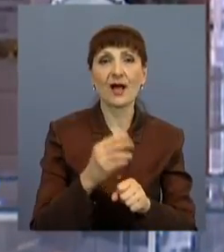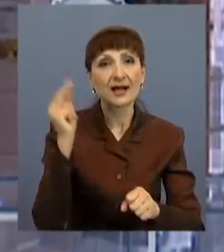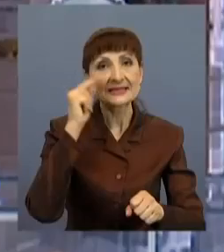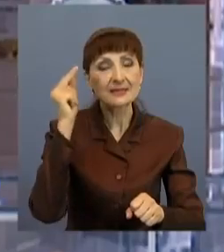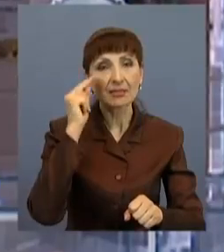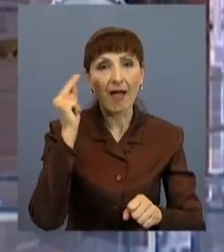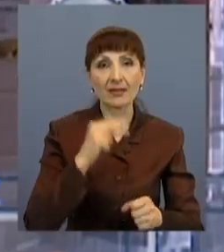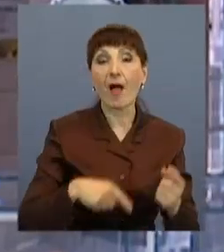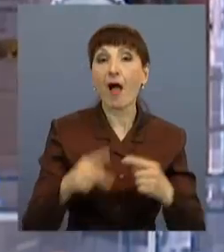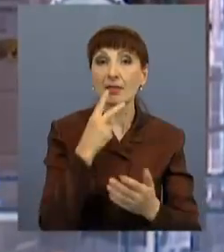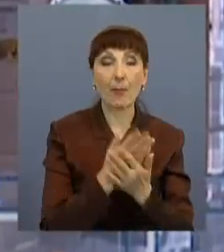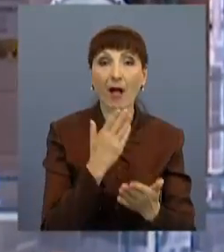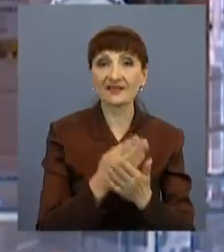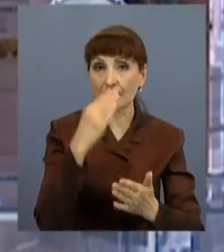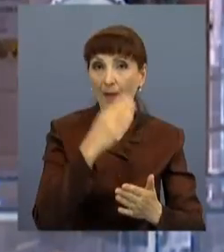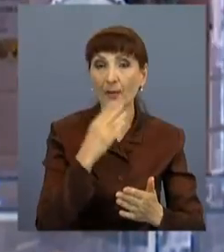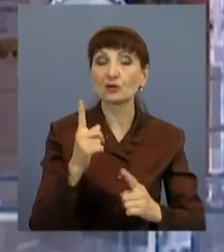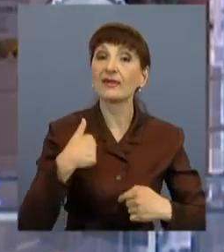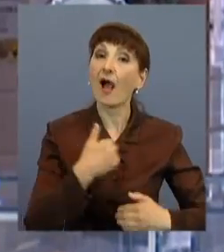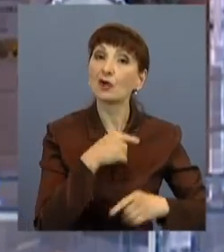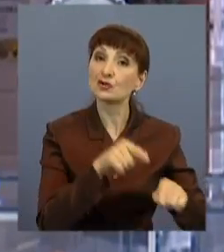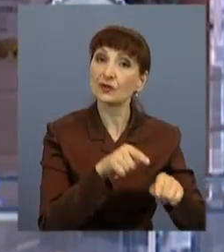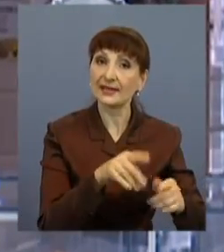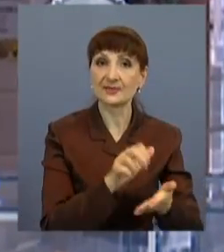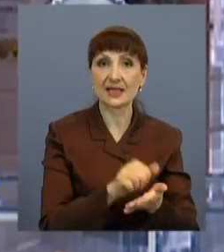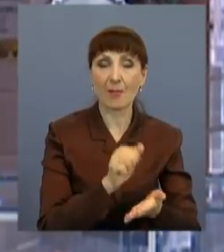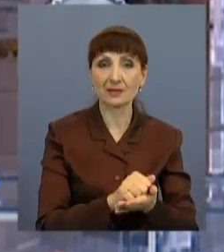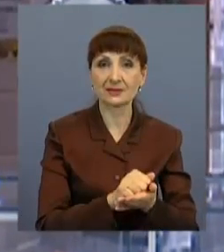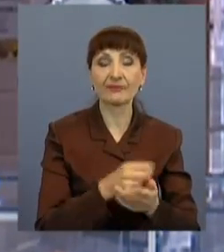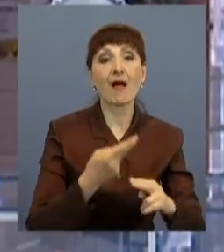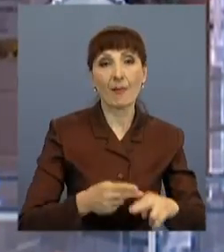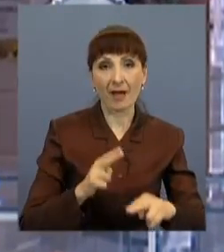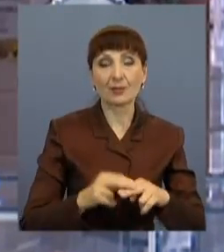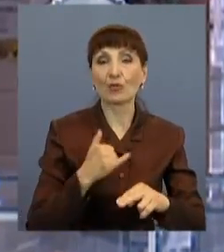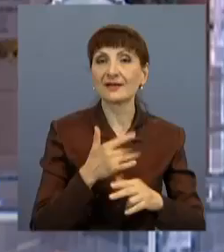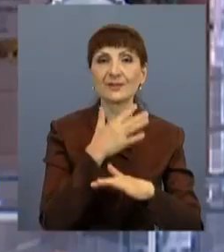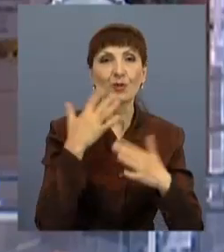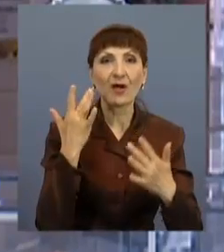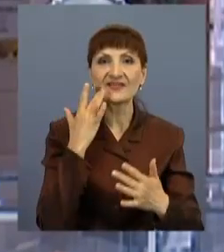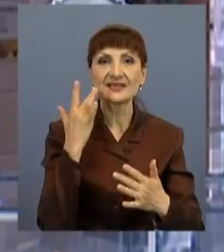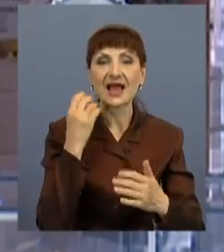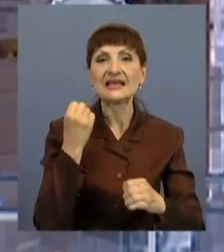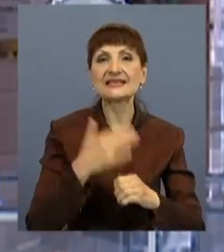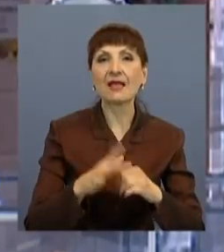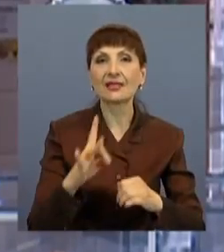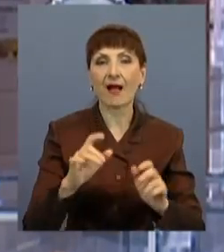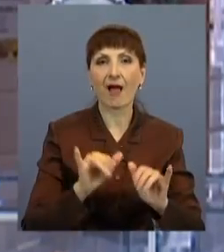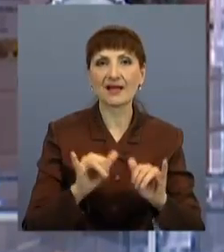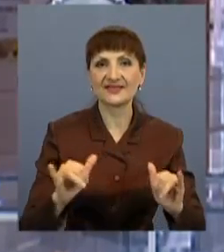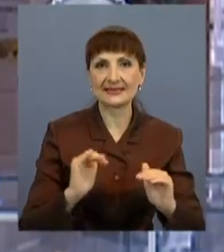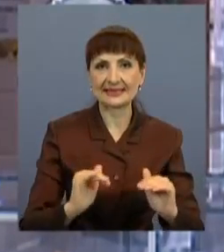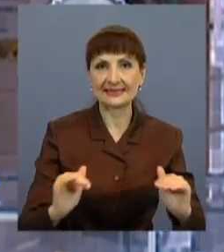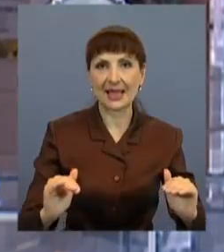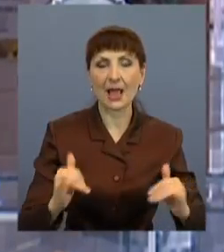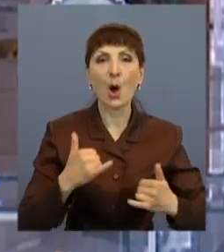знаниям, они показывают родителям, я хочу именно этим заниматься. И поэтому у нас много всегда центров развития детей.